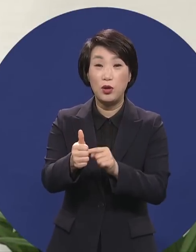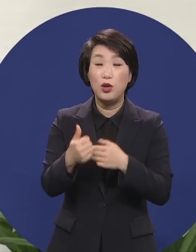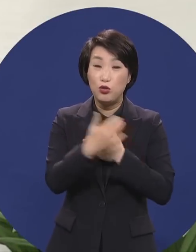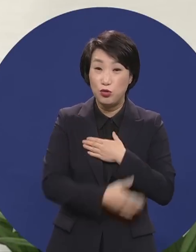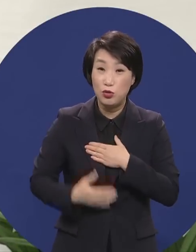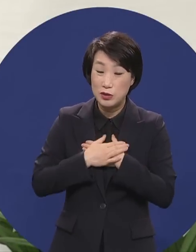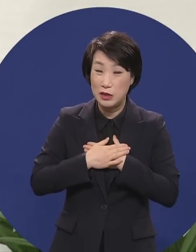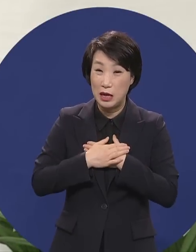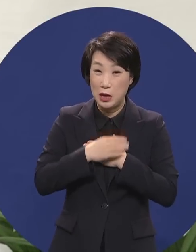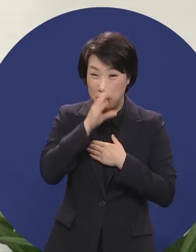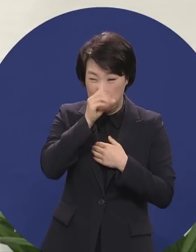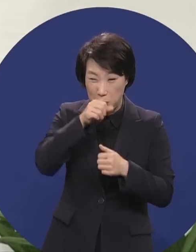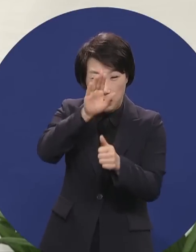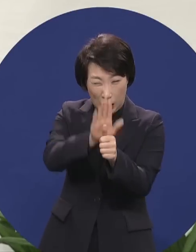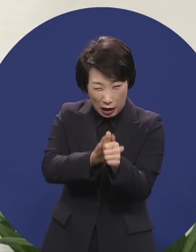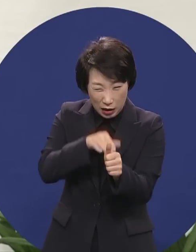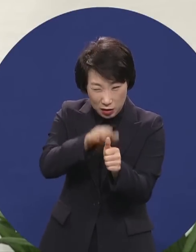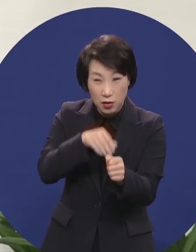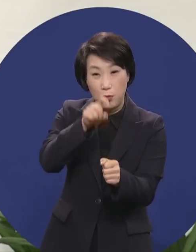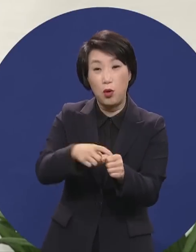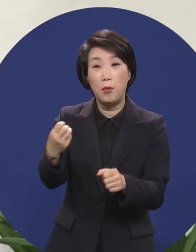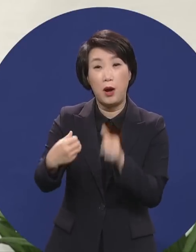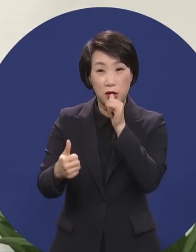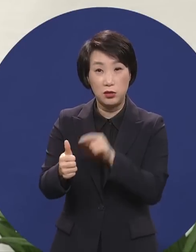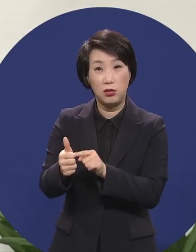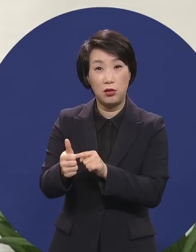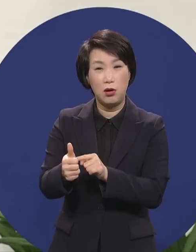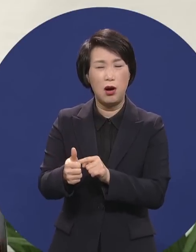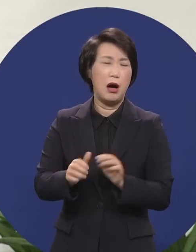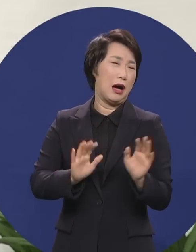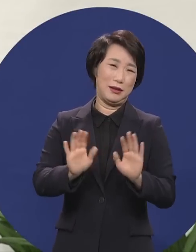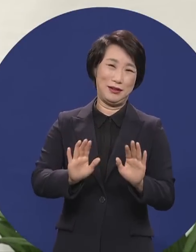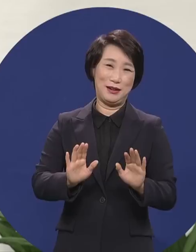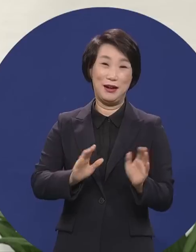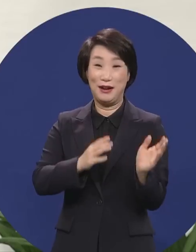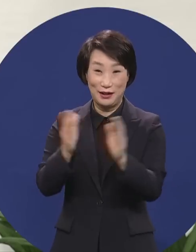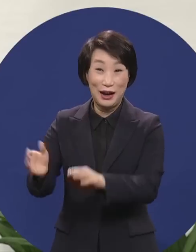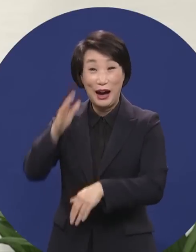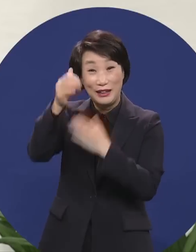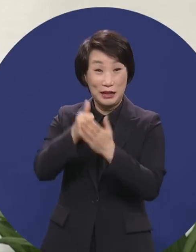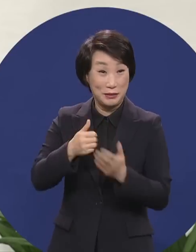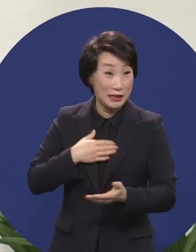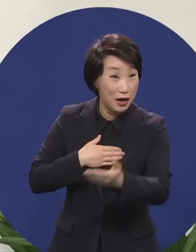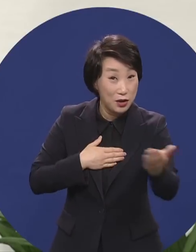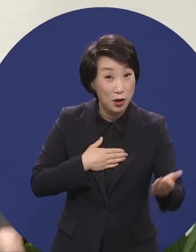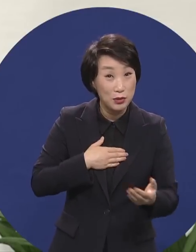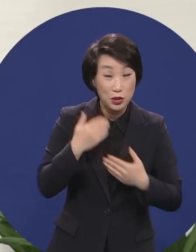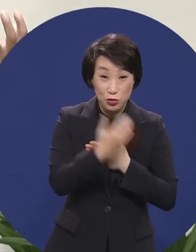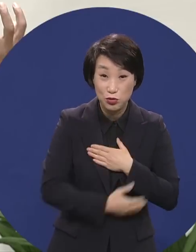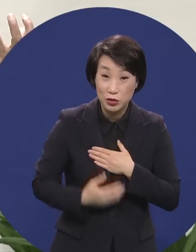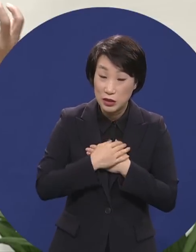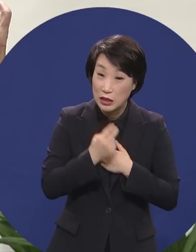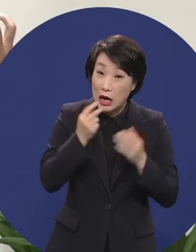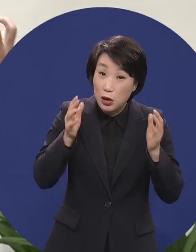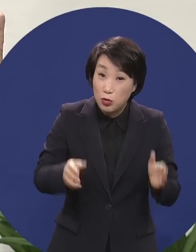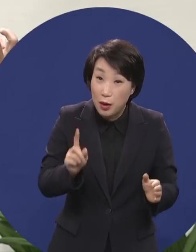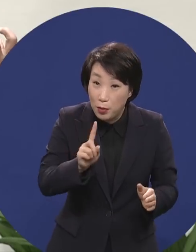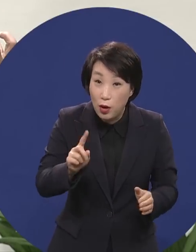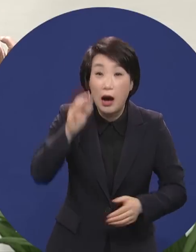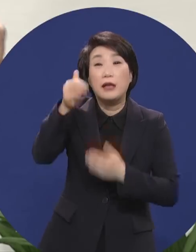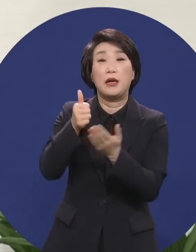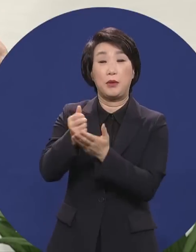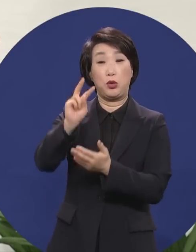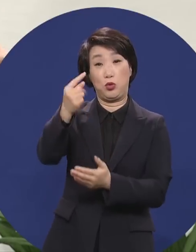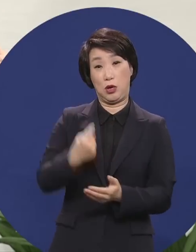육신의 기호에 맞춰서 그런 소리를 해요. 그러나 하나님은 여러분의 육신이 뭐냐? 하나님께 돌아올